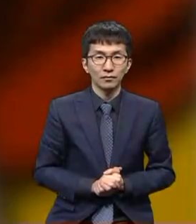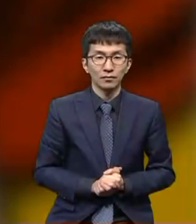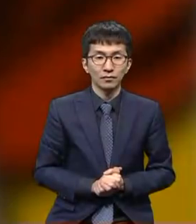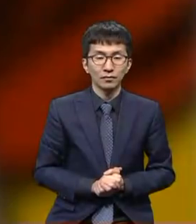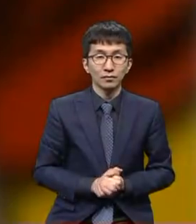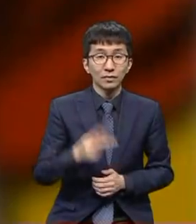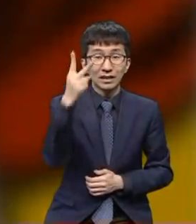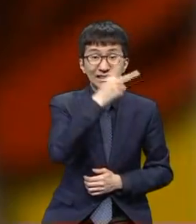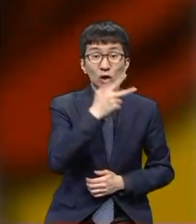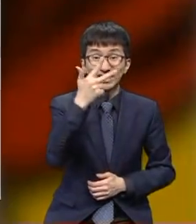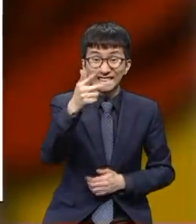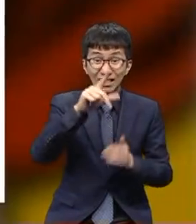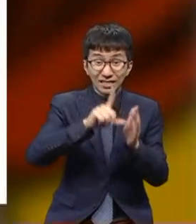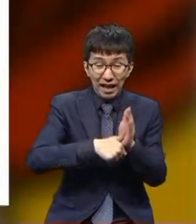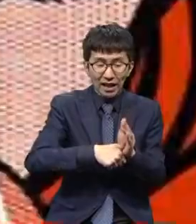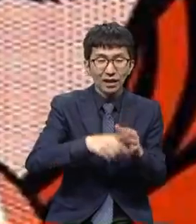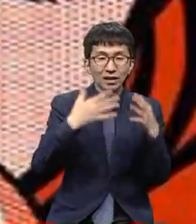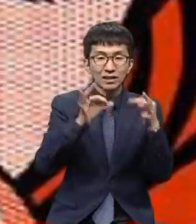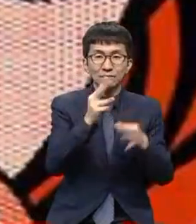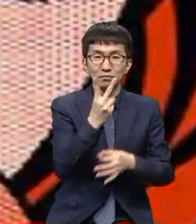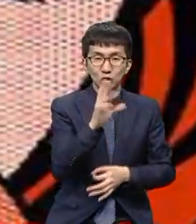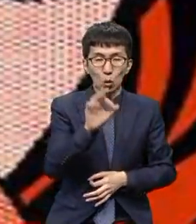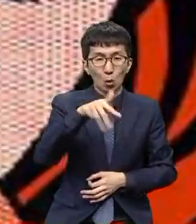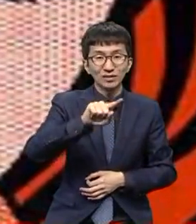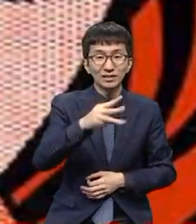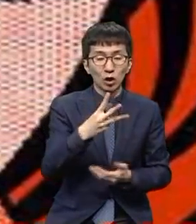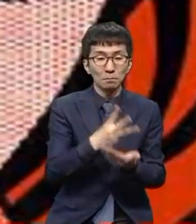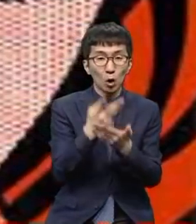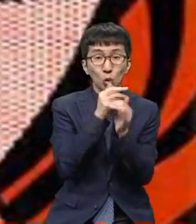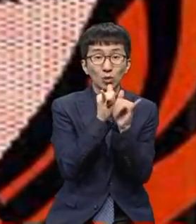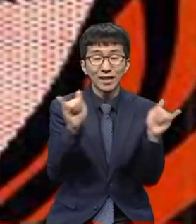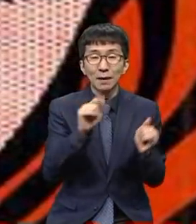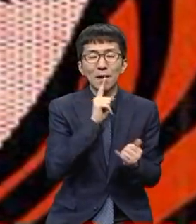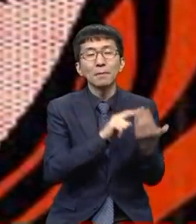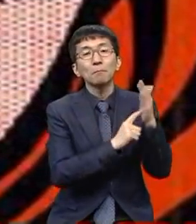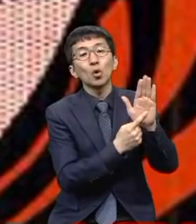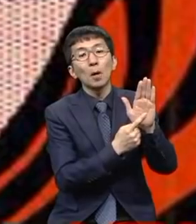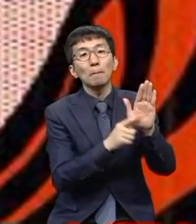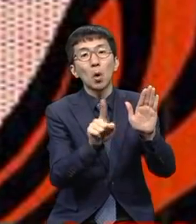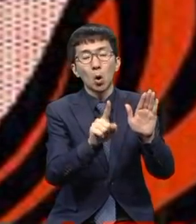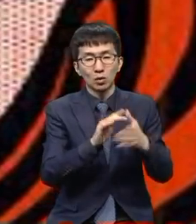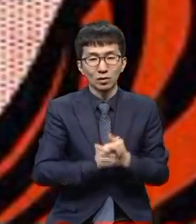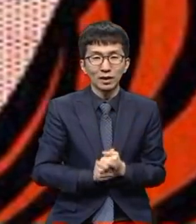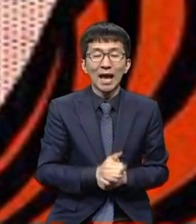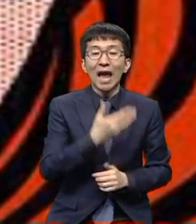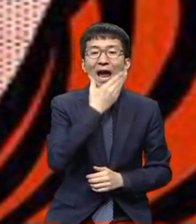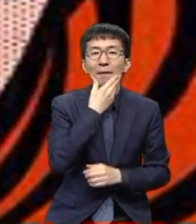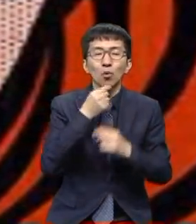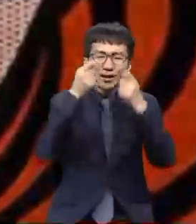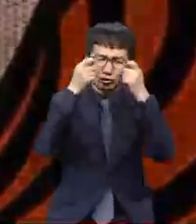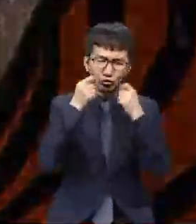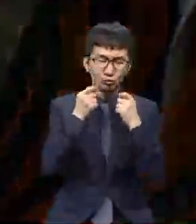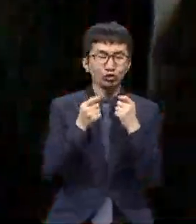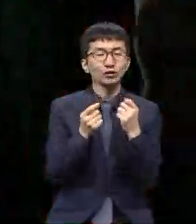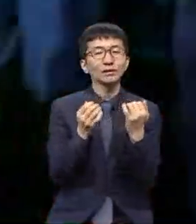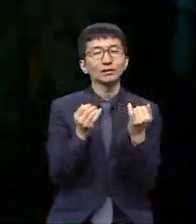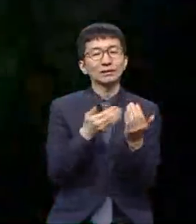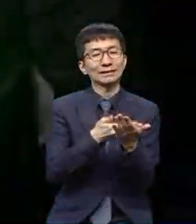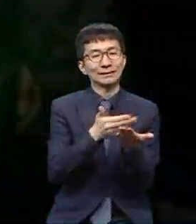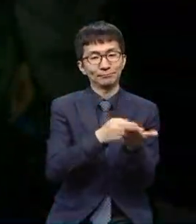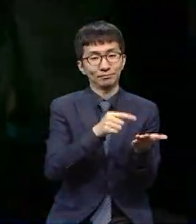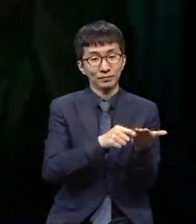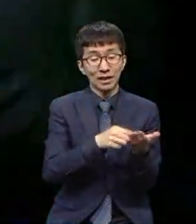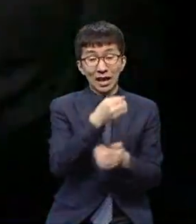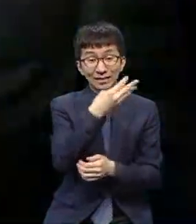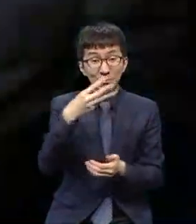지난 2007년 김용철 변호사의 폭로로 유명해진 리히텐슈타인의 행복한 눈물. 당시